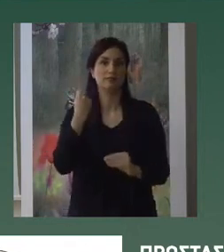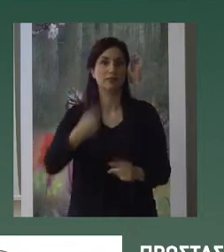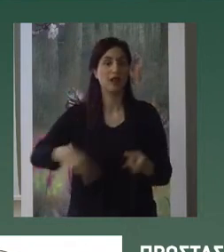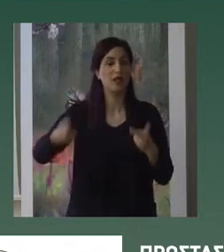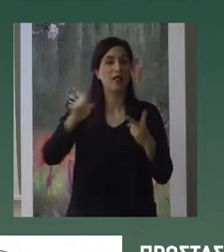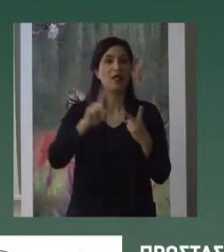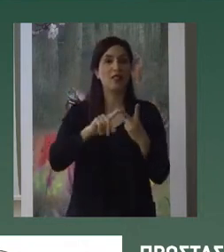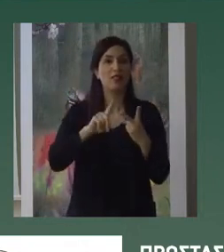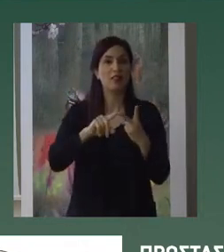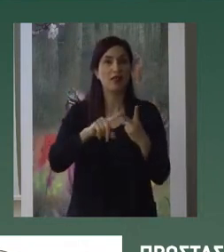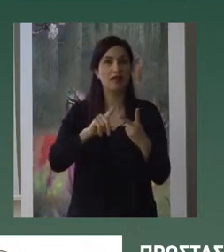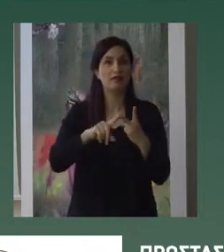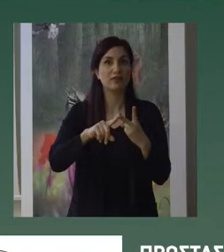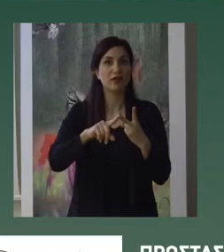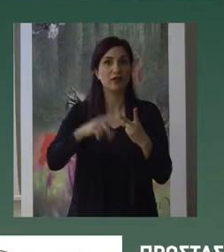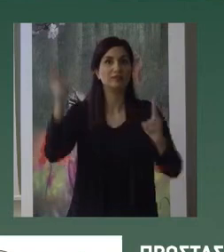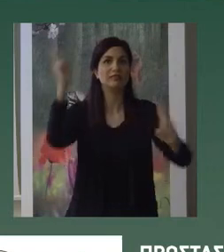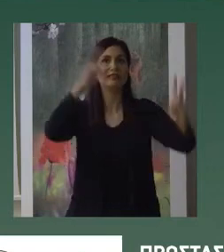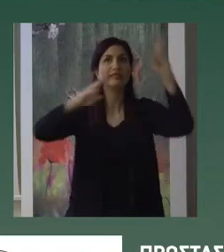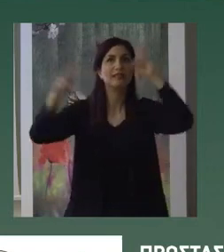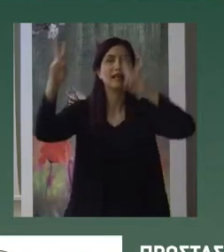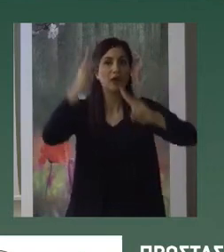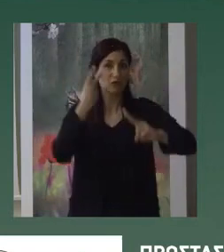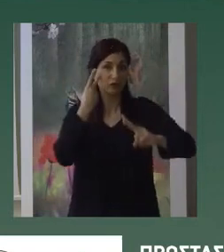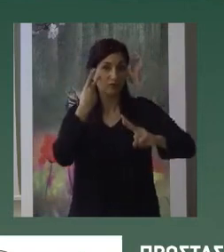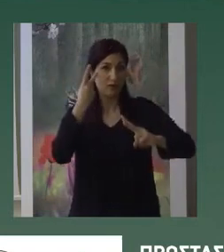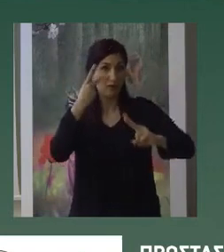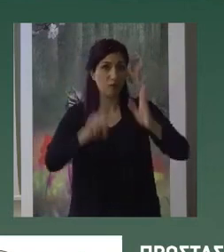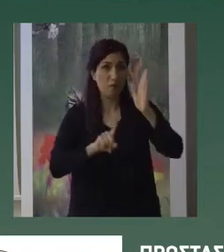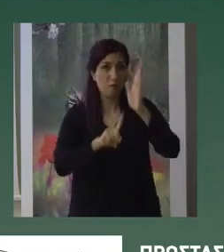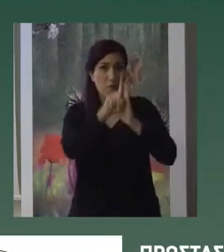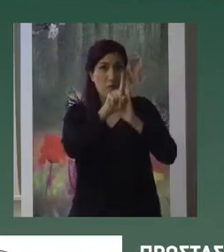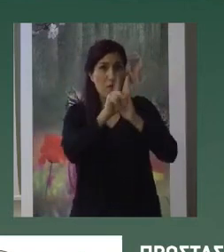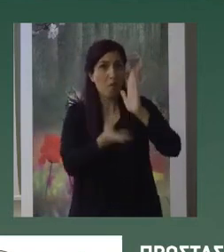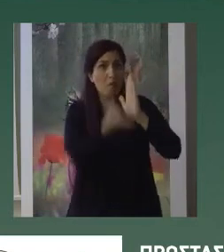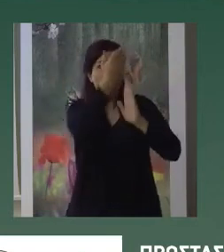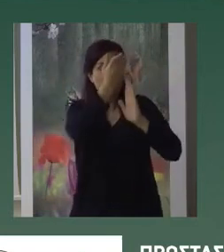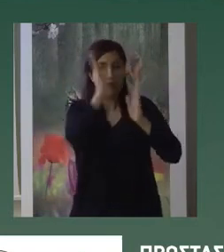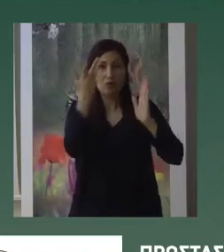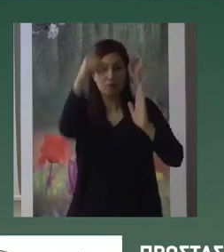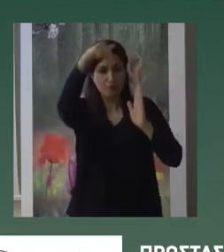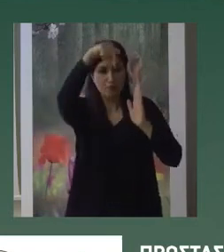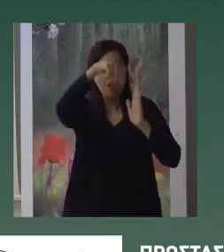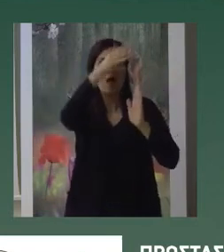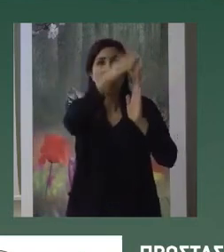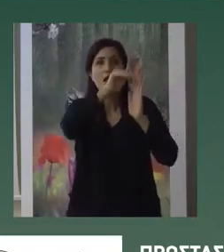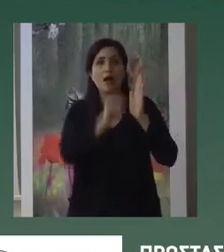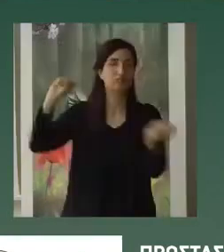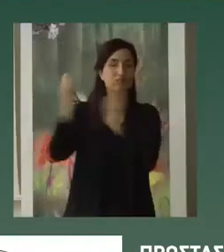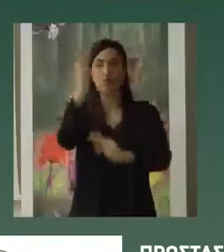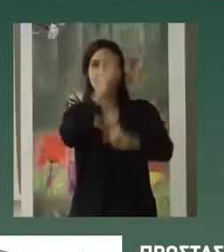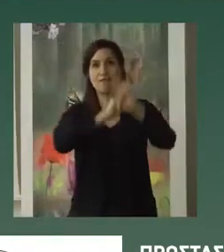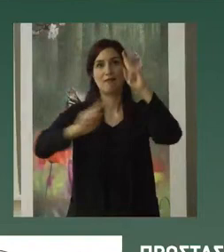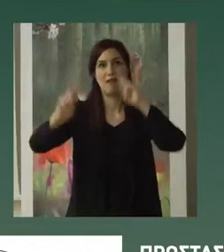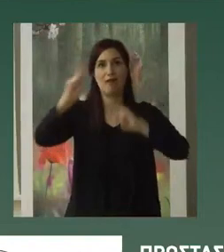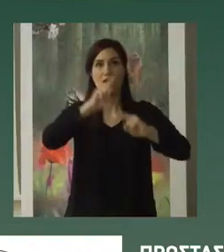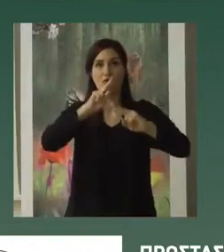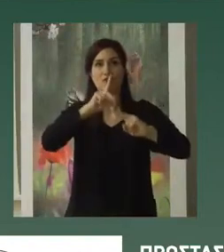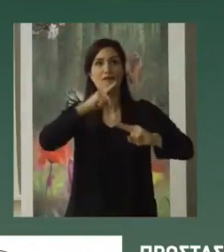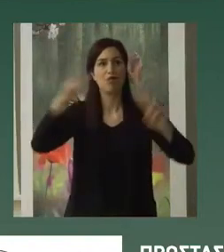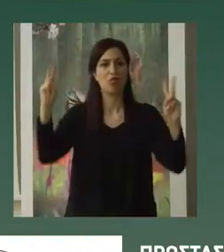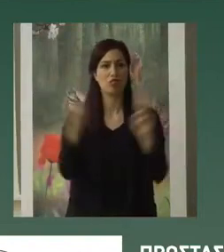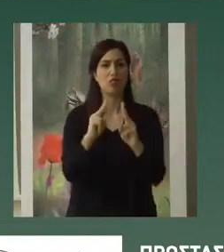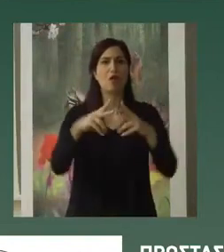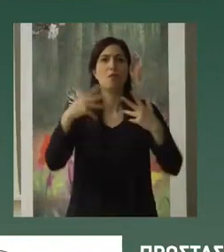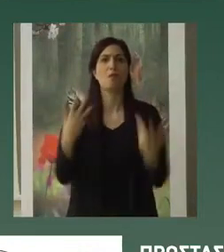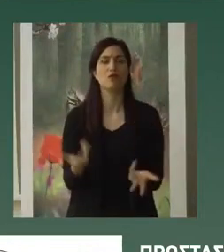δικό μας γεωγραφικό πλάτος είναι κυρίως οι καύσωνες. Αλλά εσχάτως δεν είναι μόνο οι καύσωνες, είναι και οι ακραίες, αν θέλετε, καταιγίδες. Ακούμε το τελευταίο